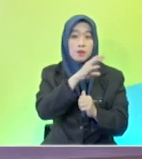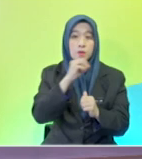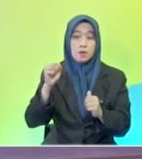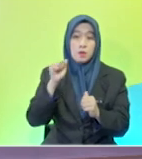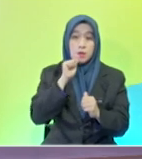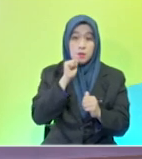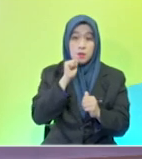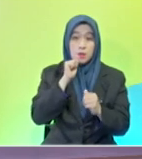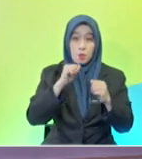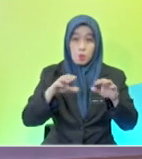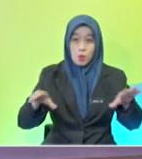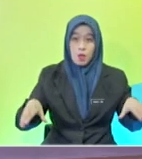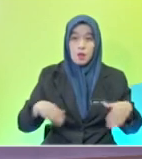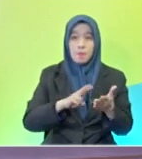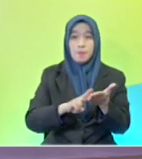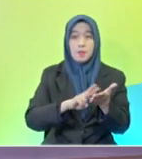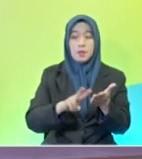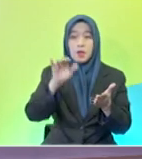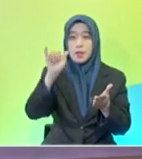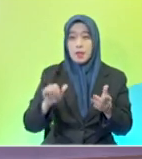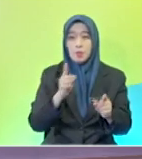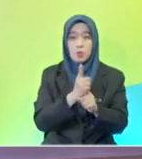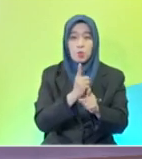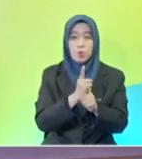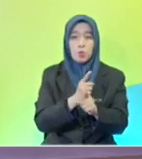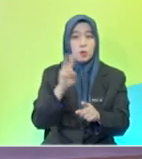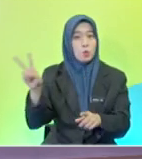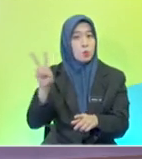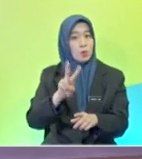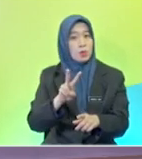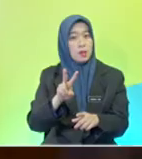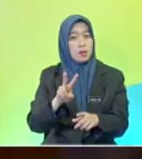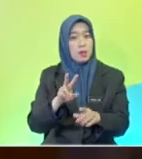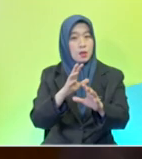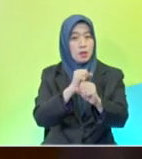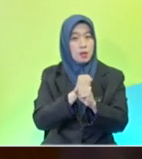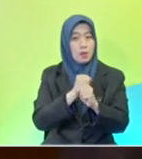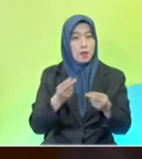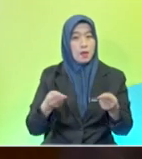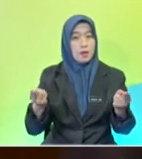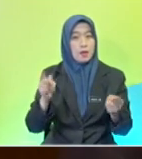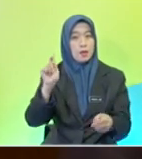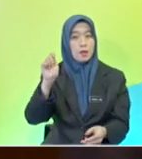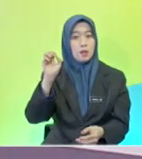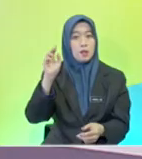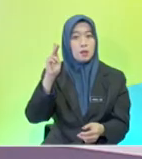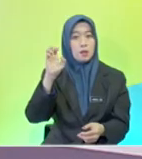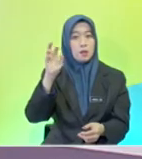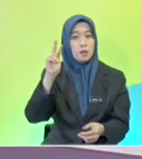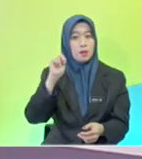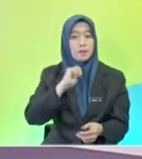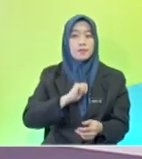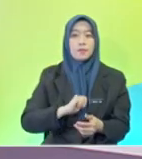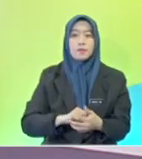yang betul. Okay, layak mendapat. Dua-dua layak mendapat token, ya. Okey, tahniah Amni dengan Alia. Okey,